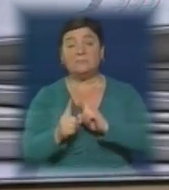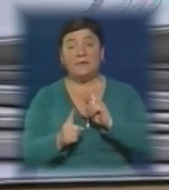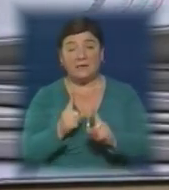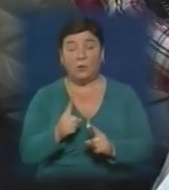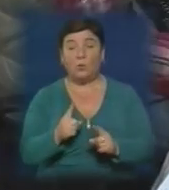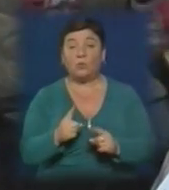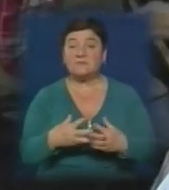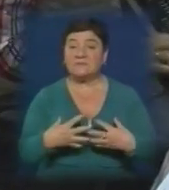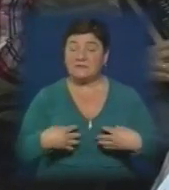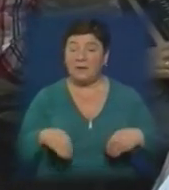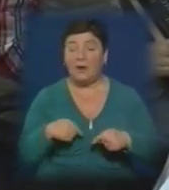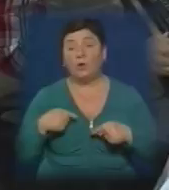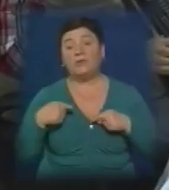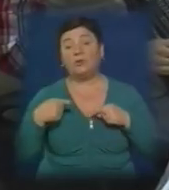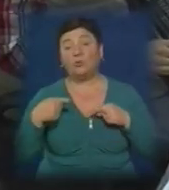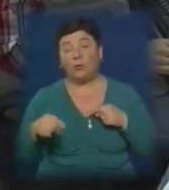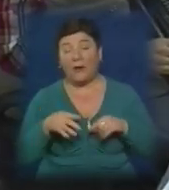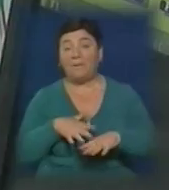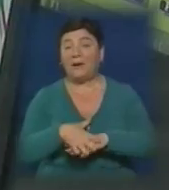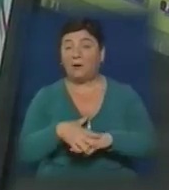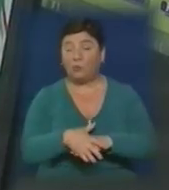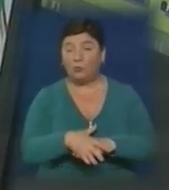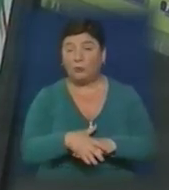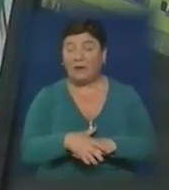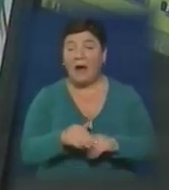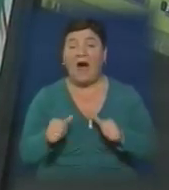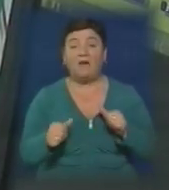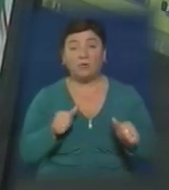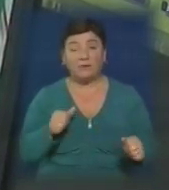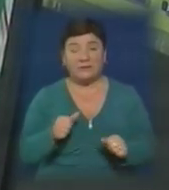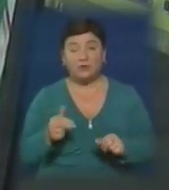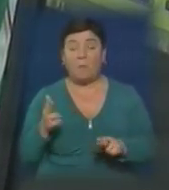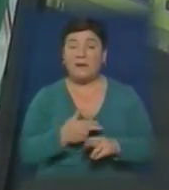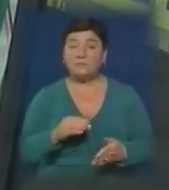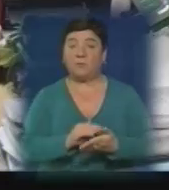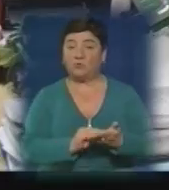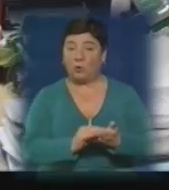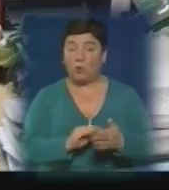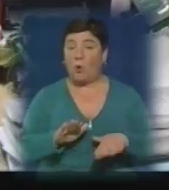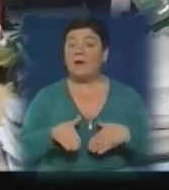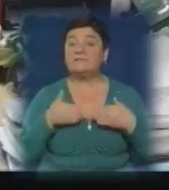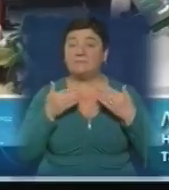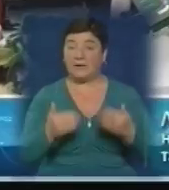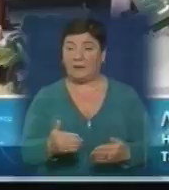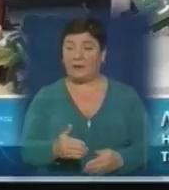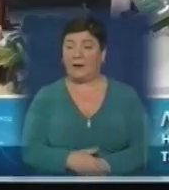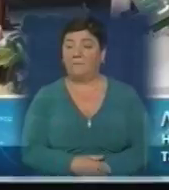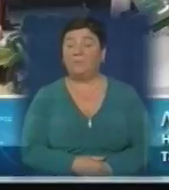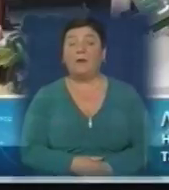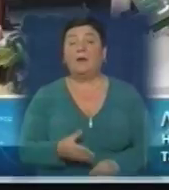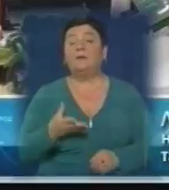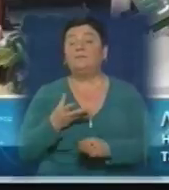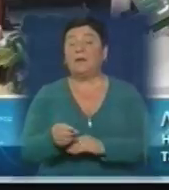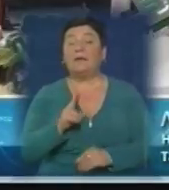складі сім'ї. Для решти субсидіантів перерахунок проведуть автоматично, без повторного звернення. Тим заявникам, які у